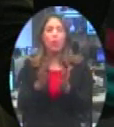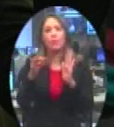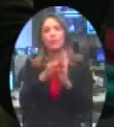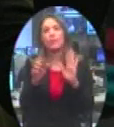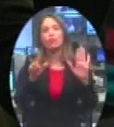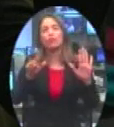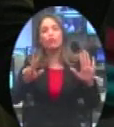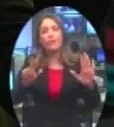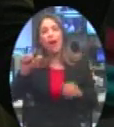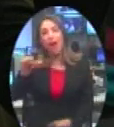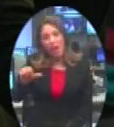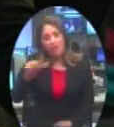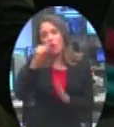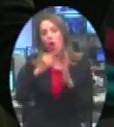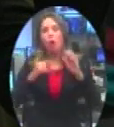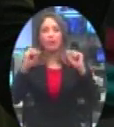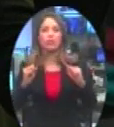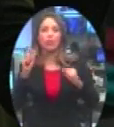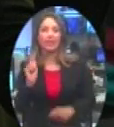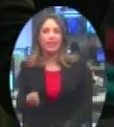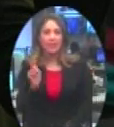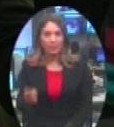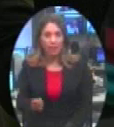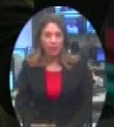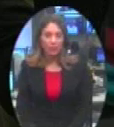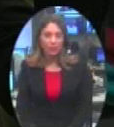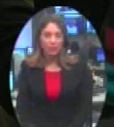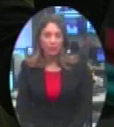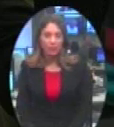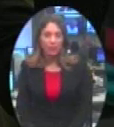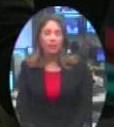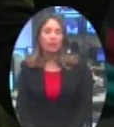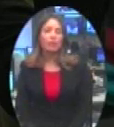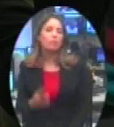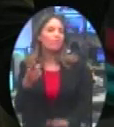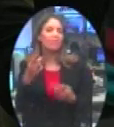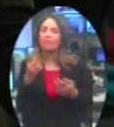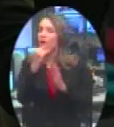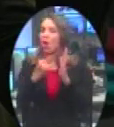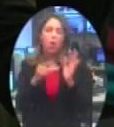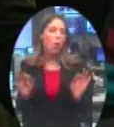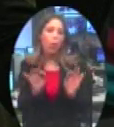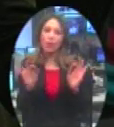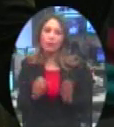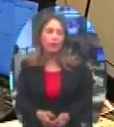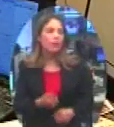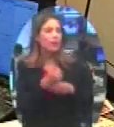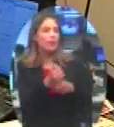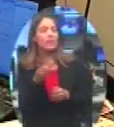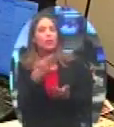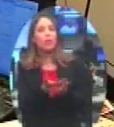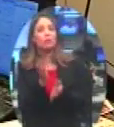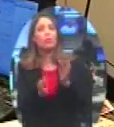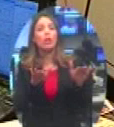הכנסת ובהתאם לפרוצדורה כפי שהיא מוטבת בהצעה במתכונתה כעת היא בלתי חוקתית. נציג היועץ המשפטי לממשלה אומר שאין